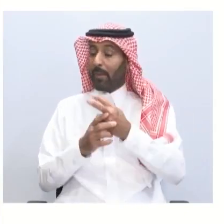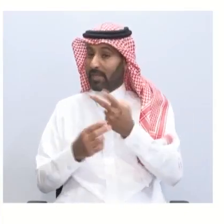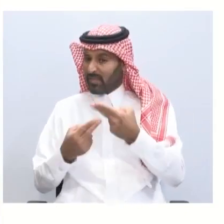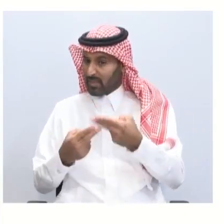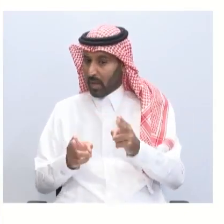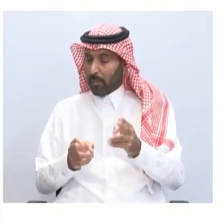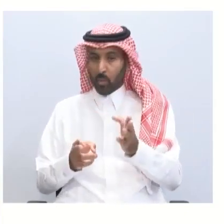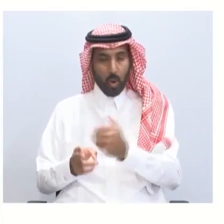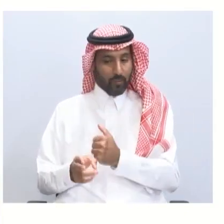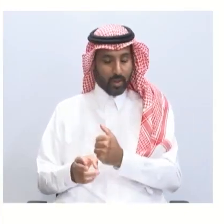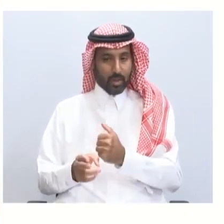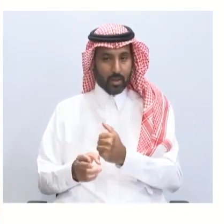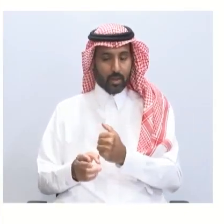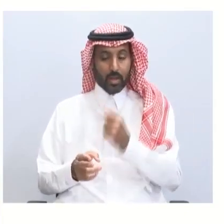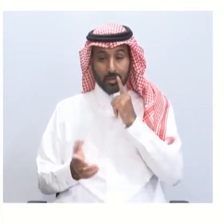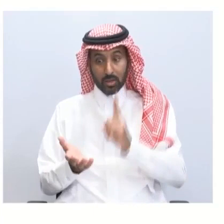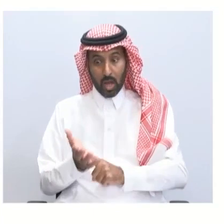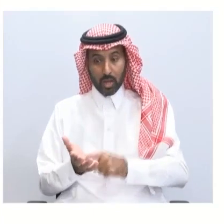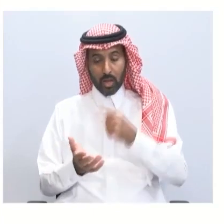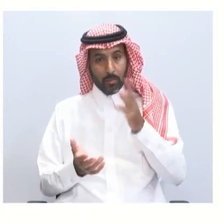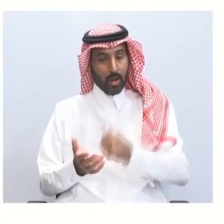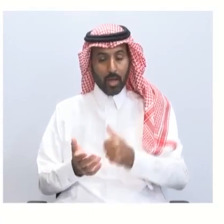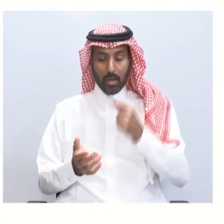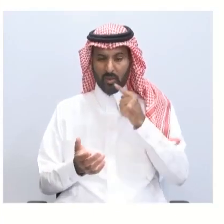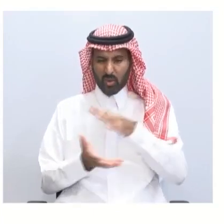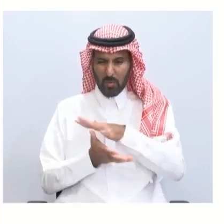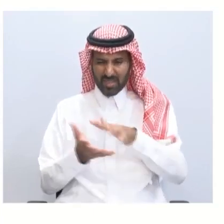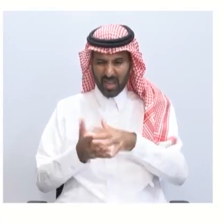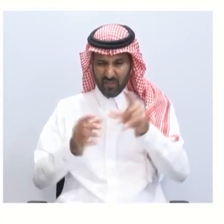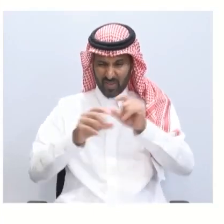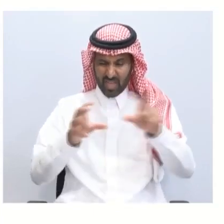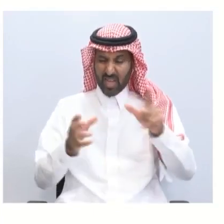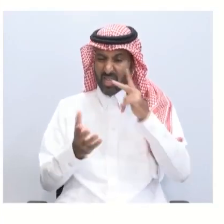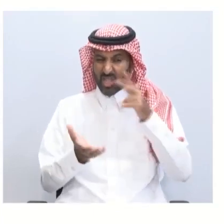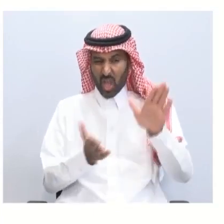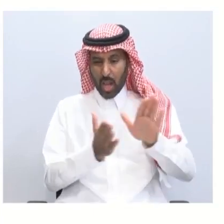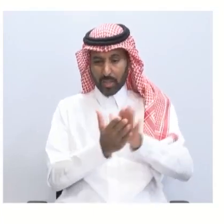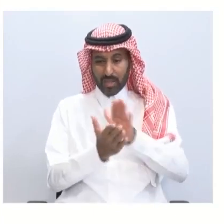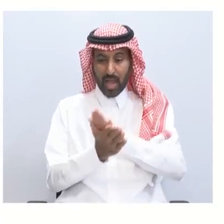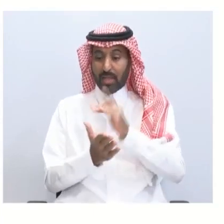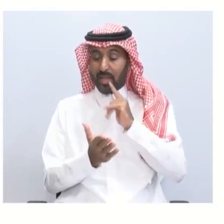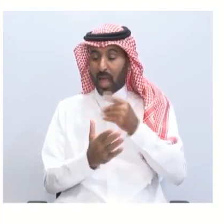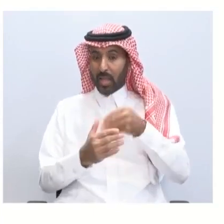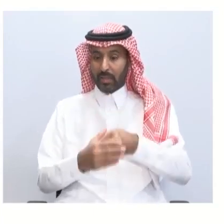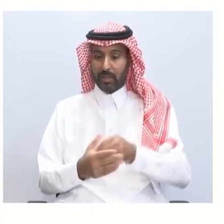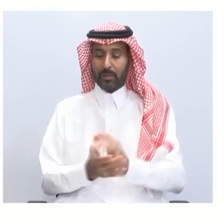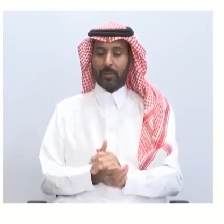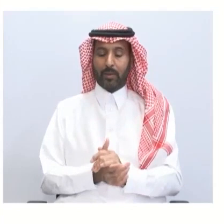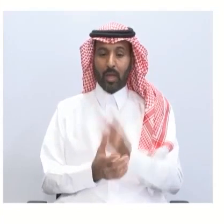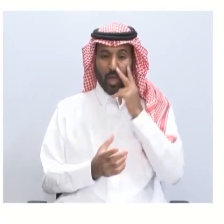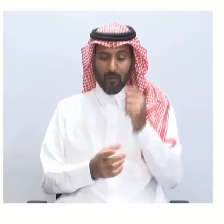له تاكد من عدم تضرر النسخه الاحتياطيه